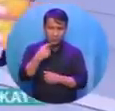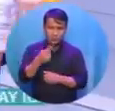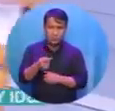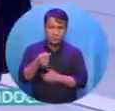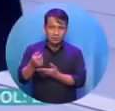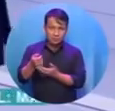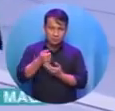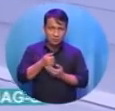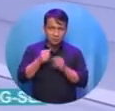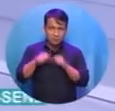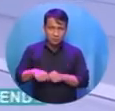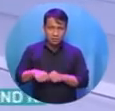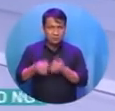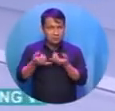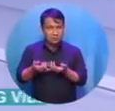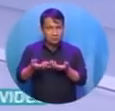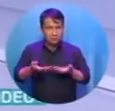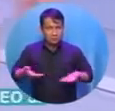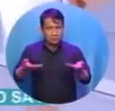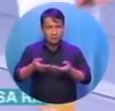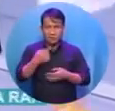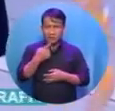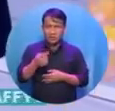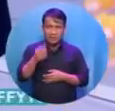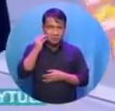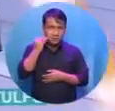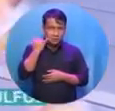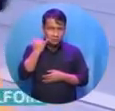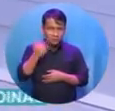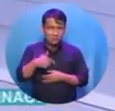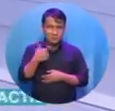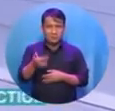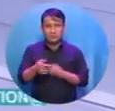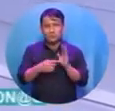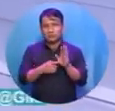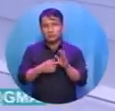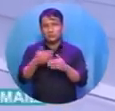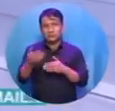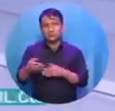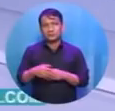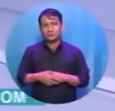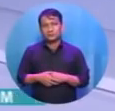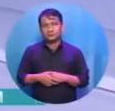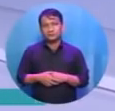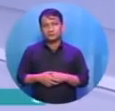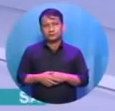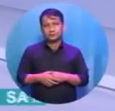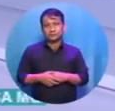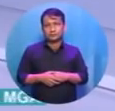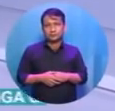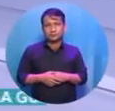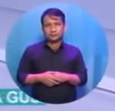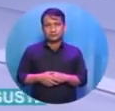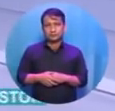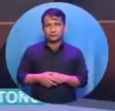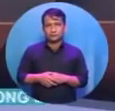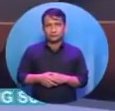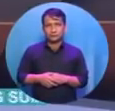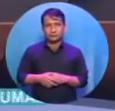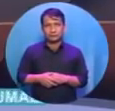tulong. Ito na. This is it. Sabi nga ni MJ, this is it. This is it. And